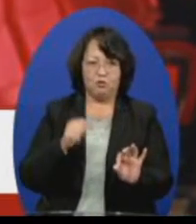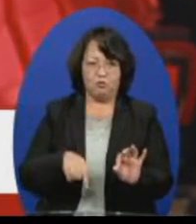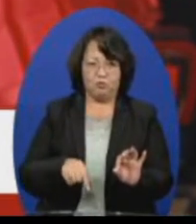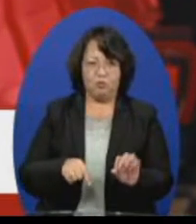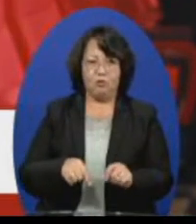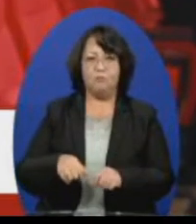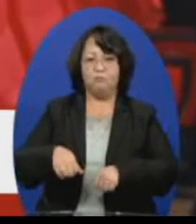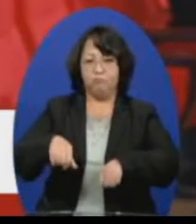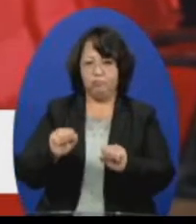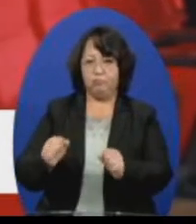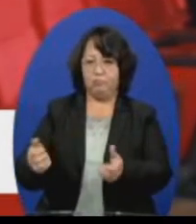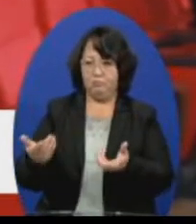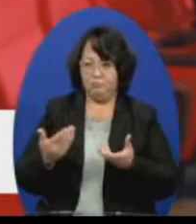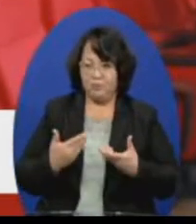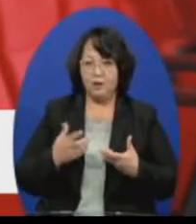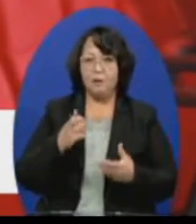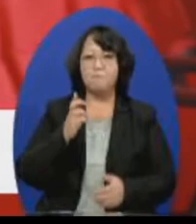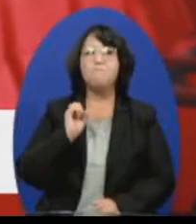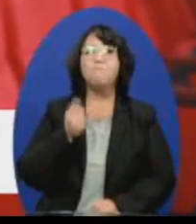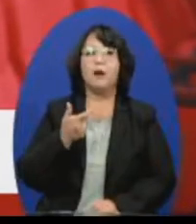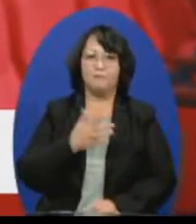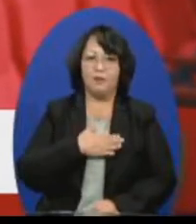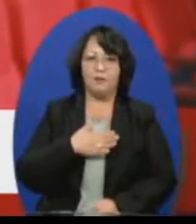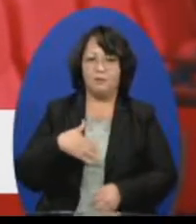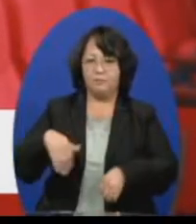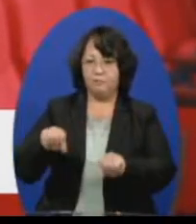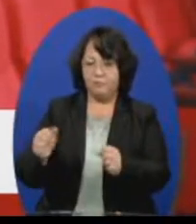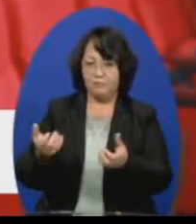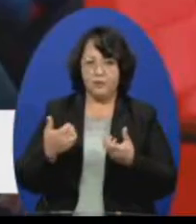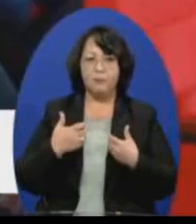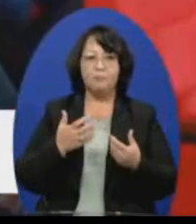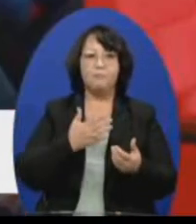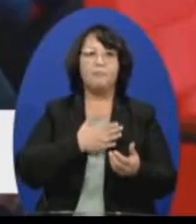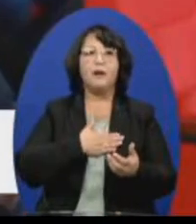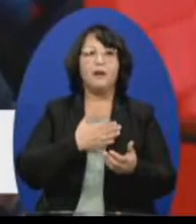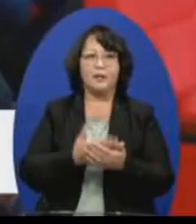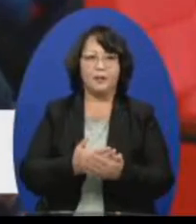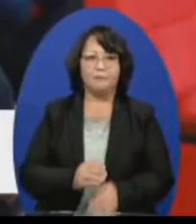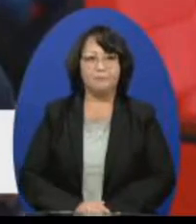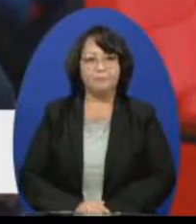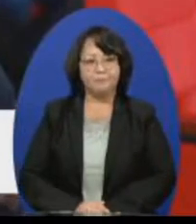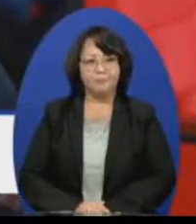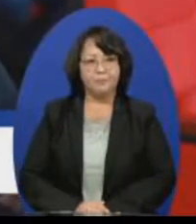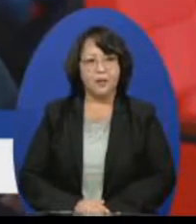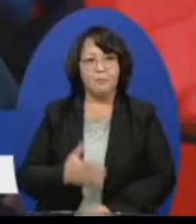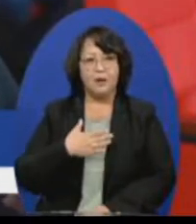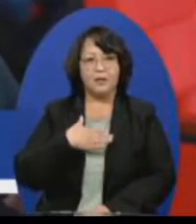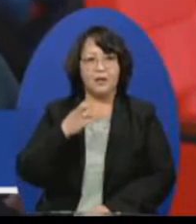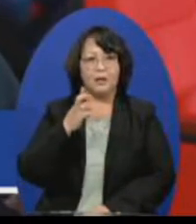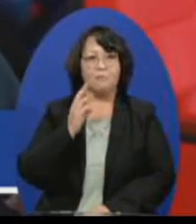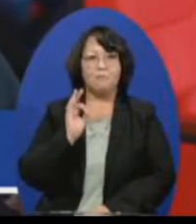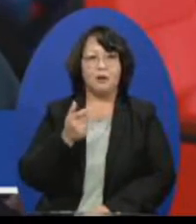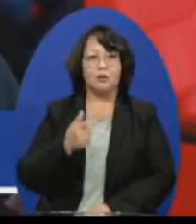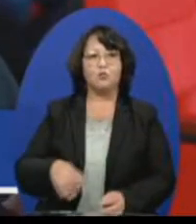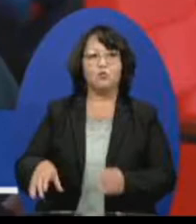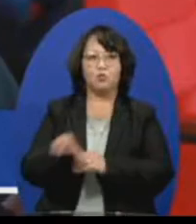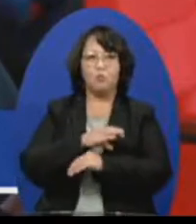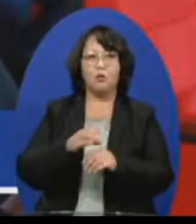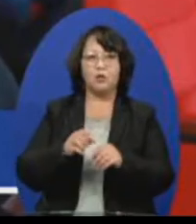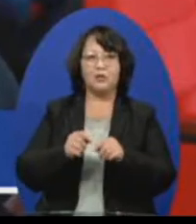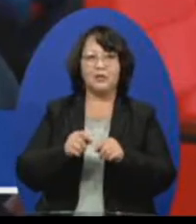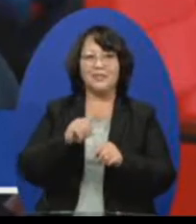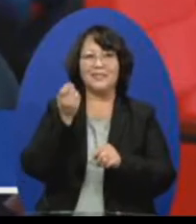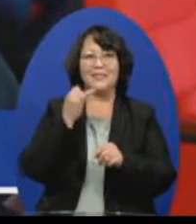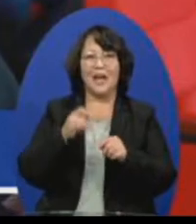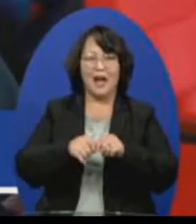багт мотоцикл олгож өгсөндөө их баярлж байна. Манай баг нь болохоор сумаас